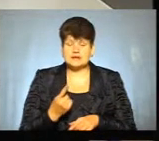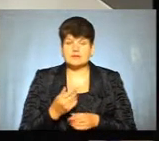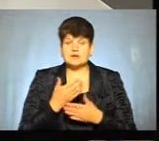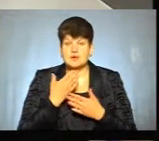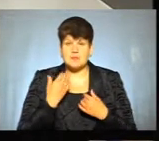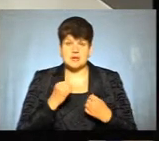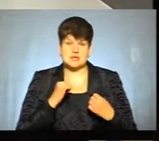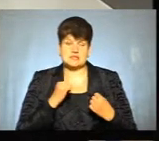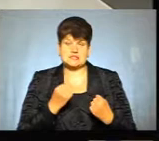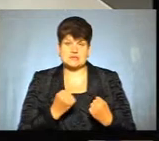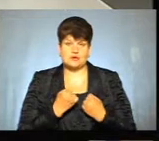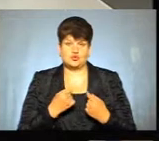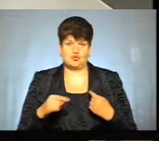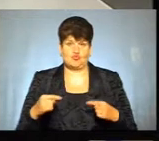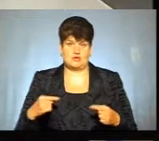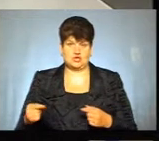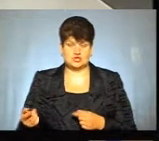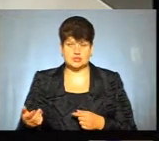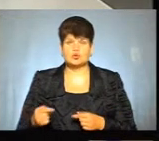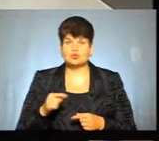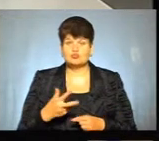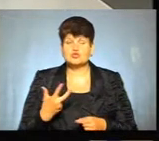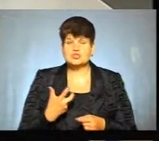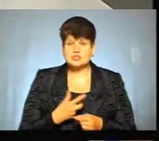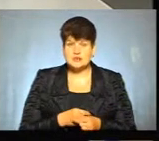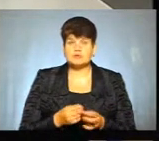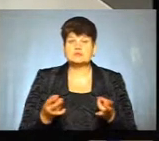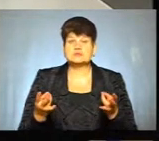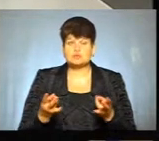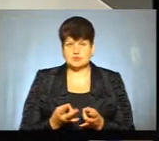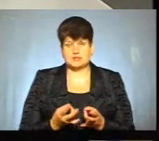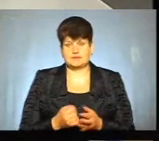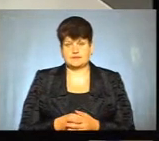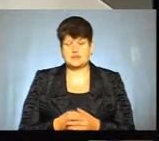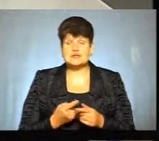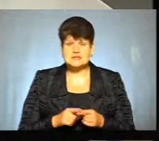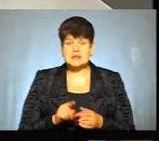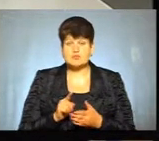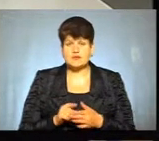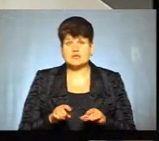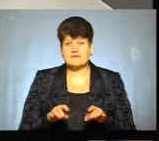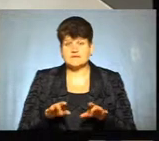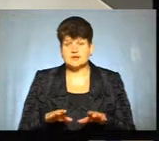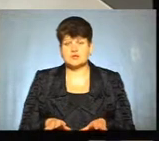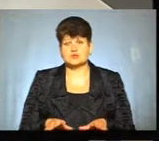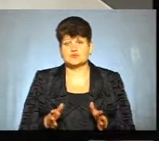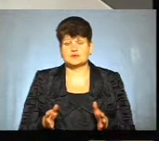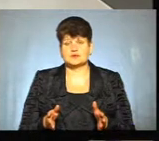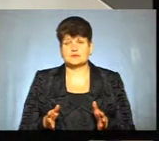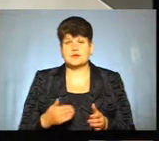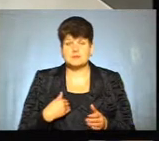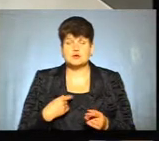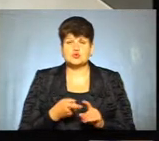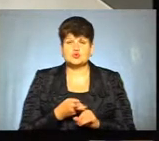захисту до інших збудників. Тому щеплюватися, звичайно, потрібно. Ну, це повинна вирішувати. Ми